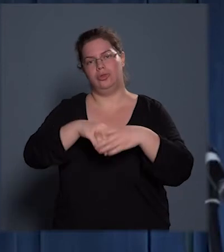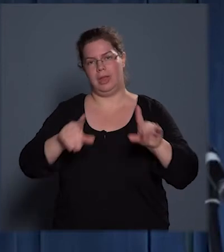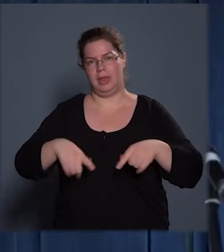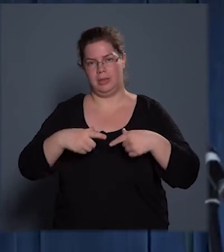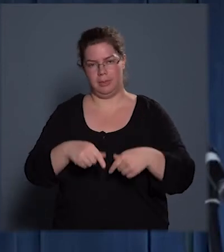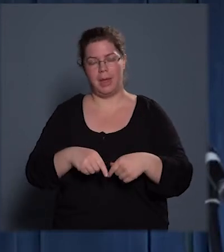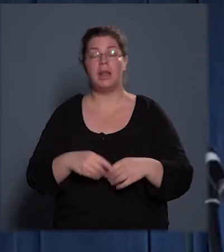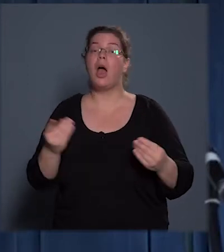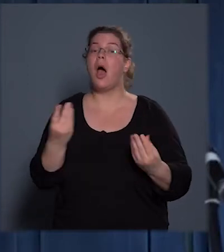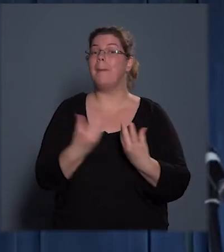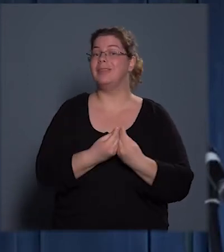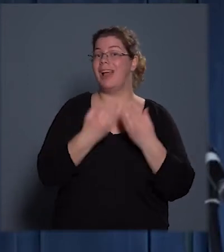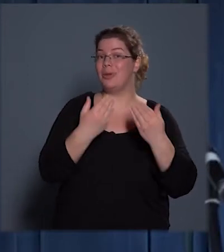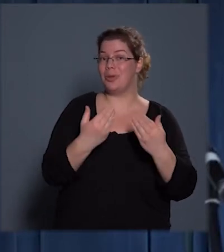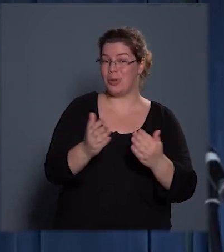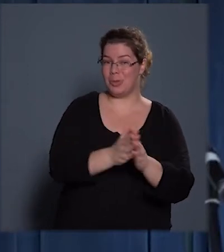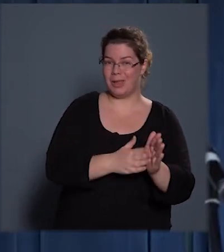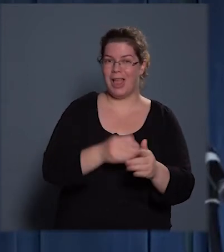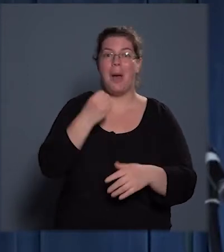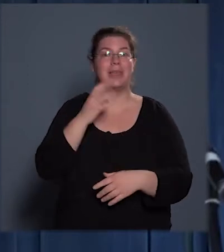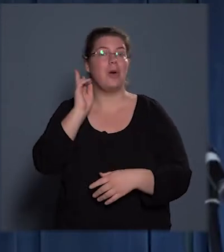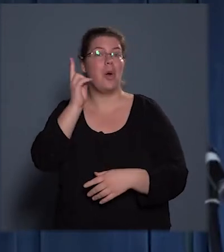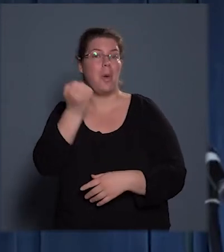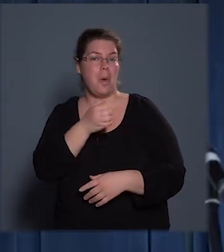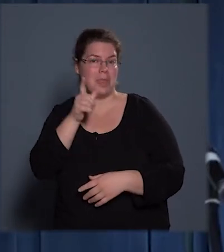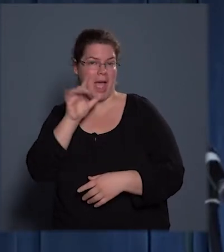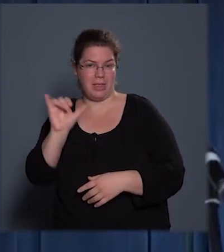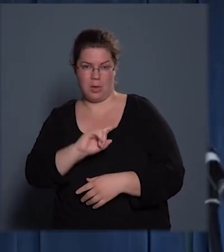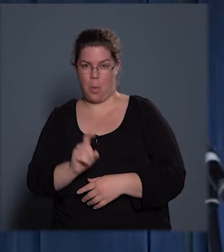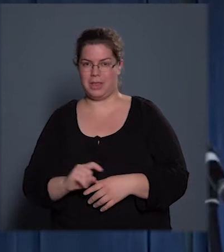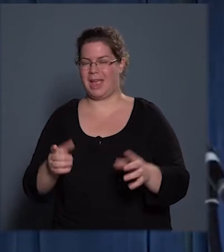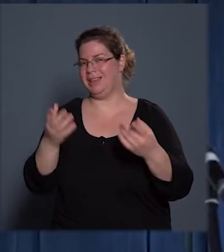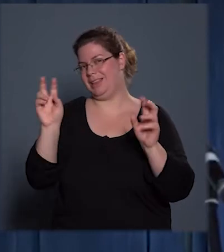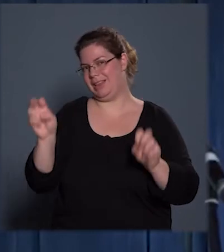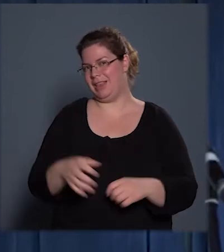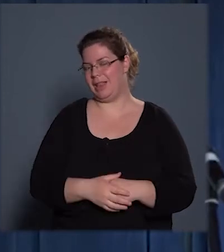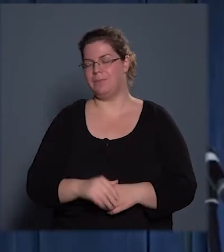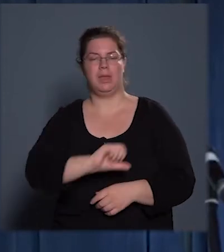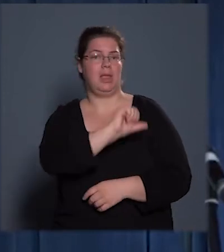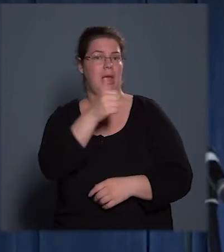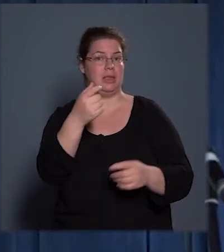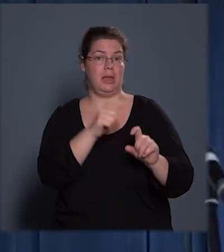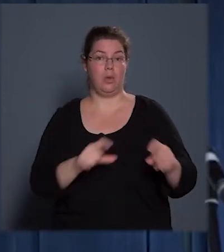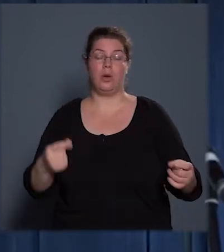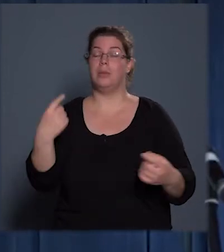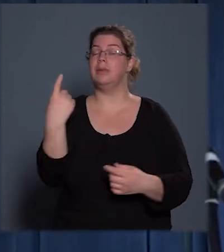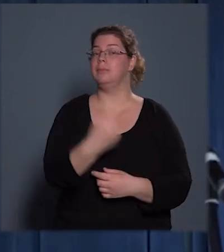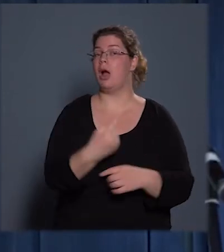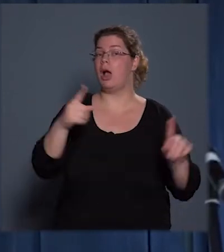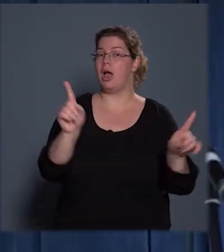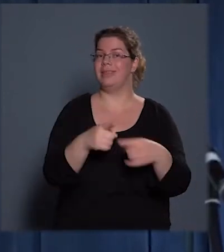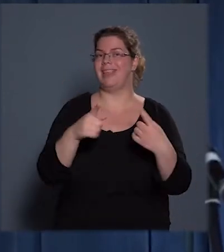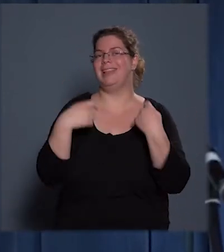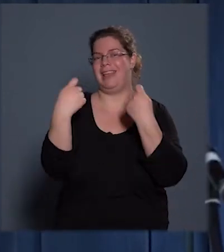a köszöntőmet kezdem, amikor Kodály Zoltánt idéztem. Az egyik ok az, ami maga a zene